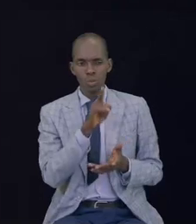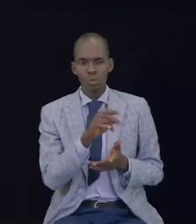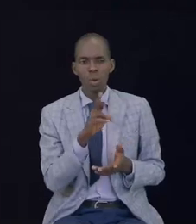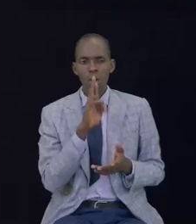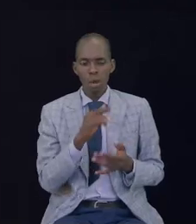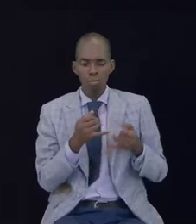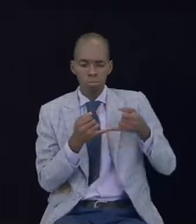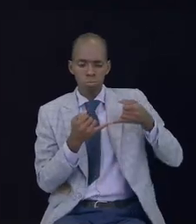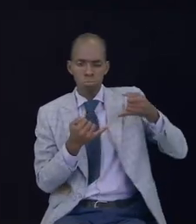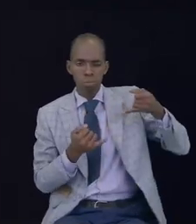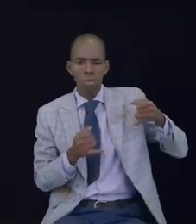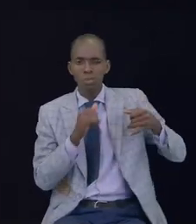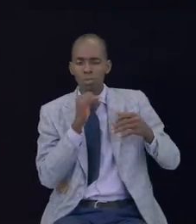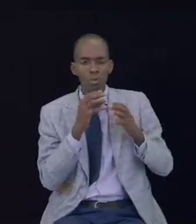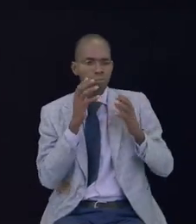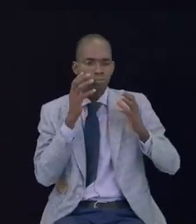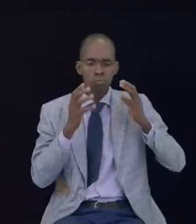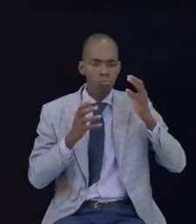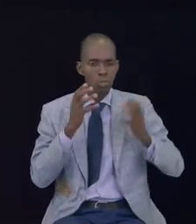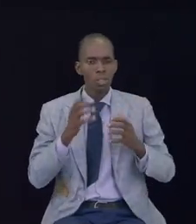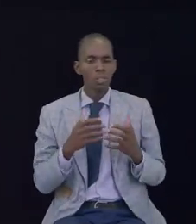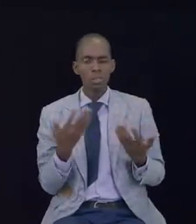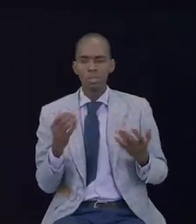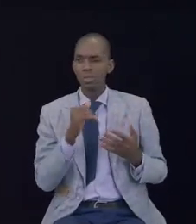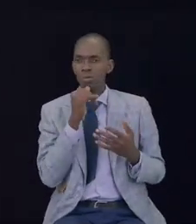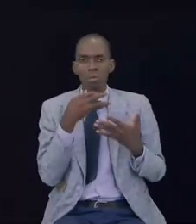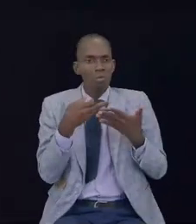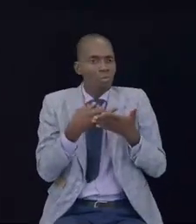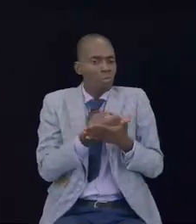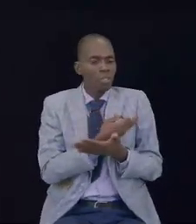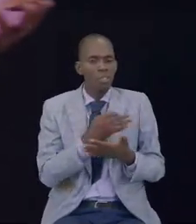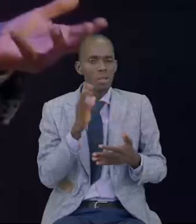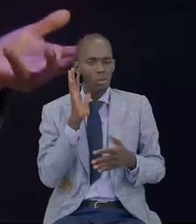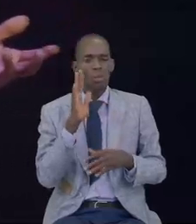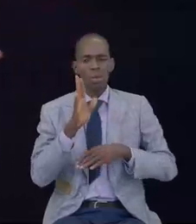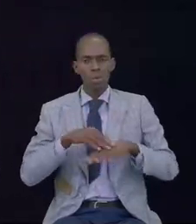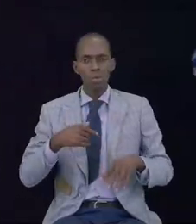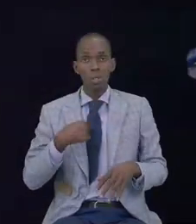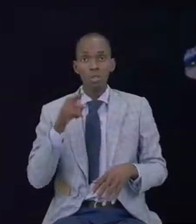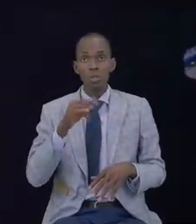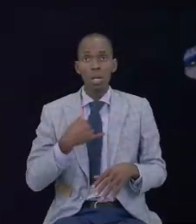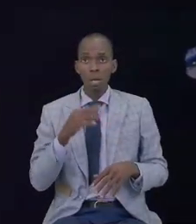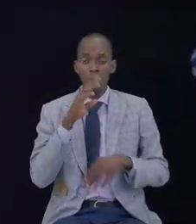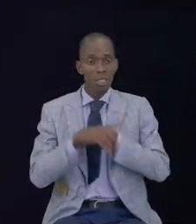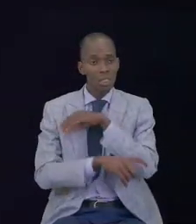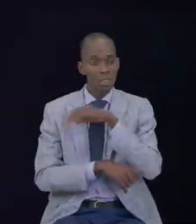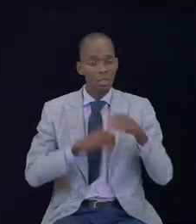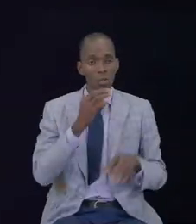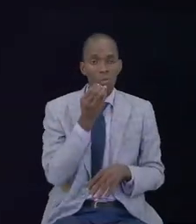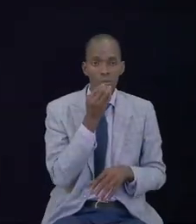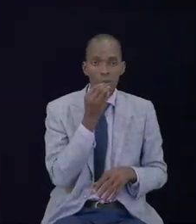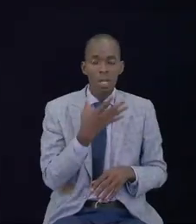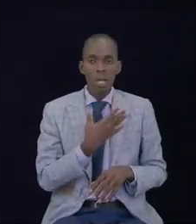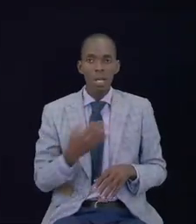visage n'est pas bien à regarder. Et c'est comme si je t'affamais. Et c'est comme si je ne te donne pas